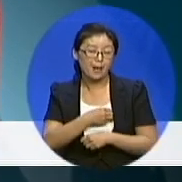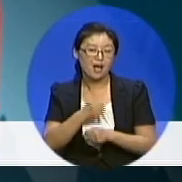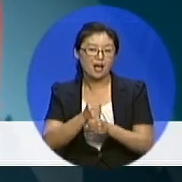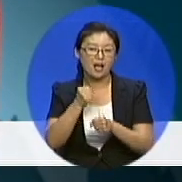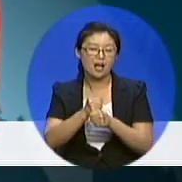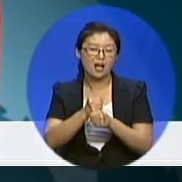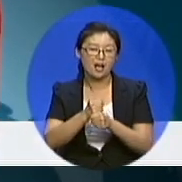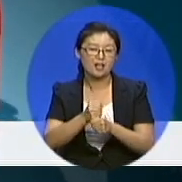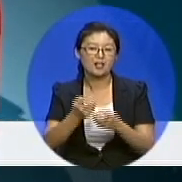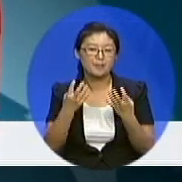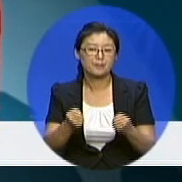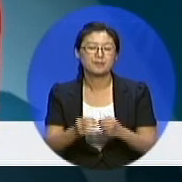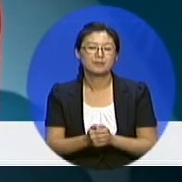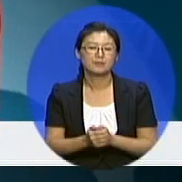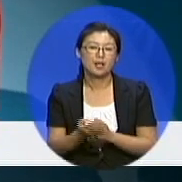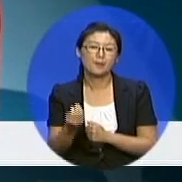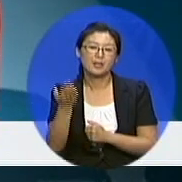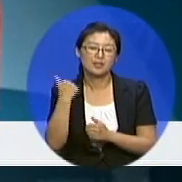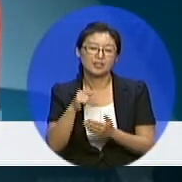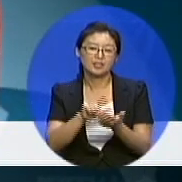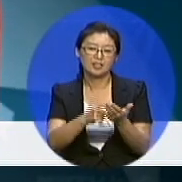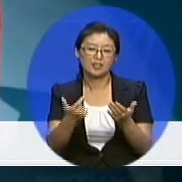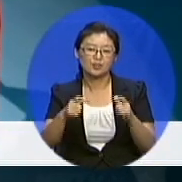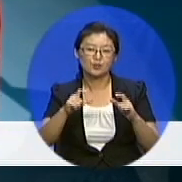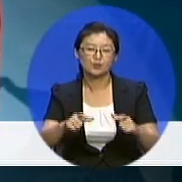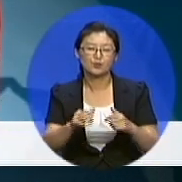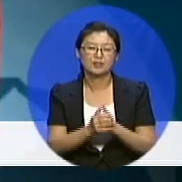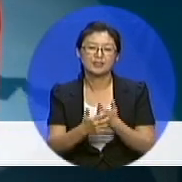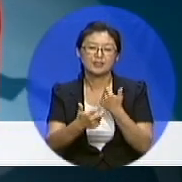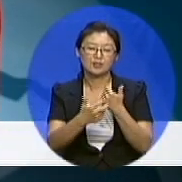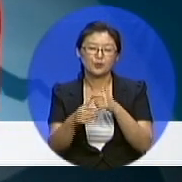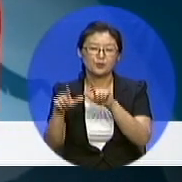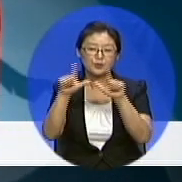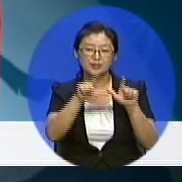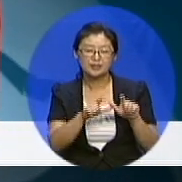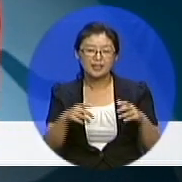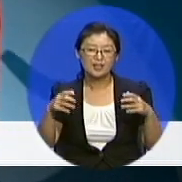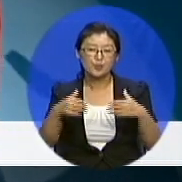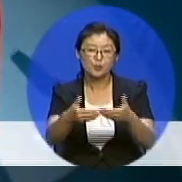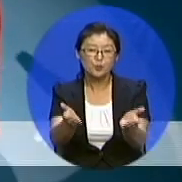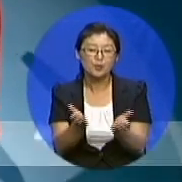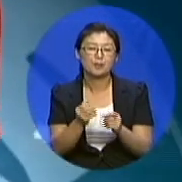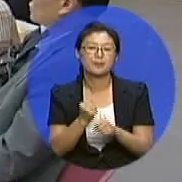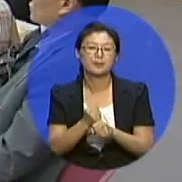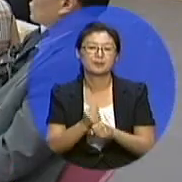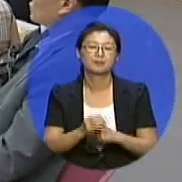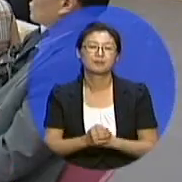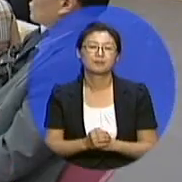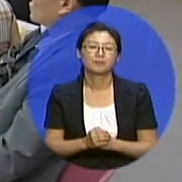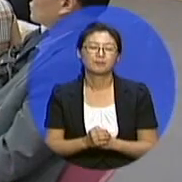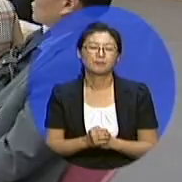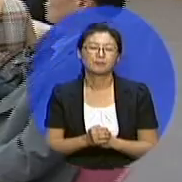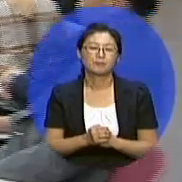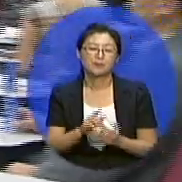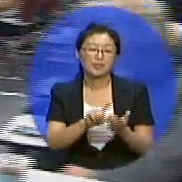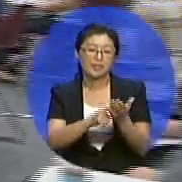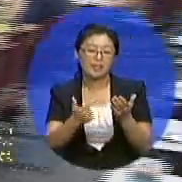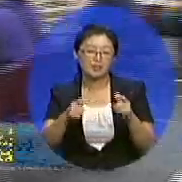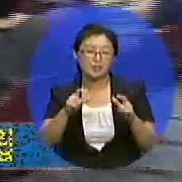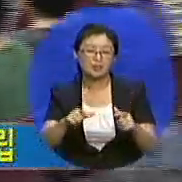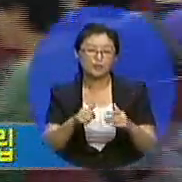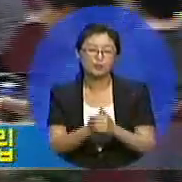경우가 많은데요. 얼마 전 서울 강서구에서는 의료생활협동조합이 설립됐습니다. 서울